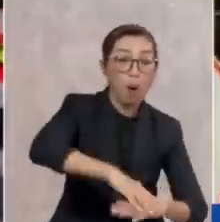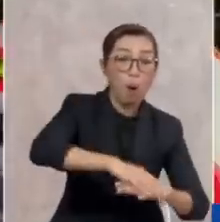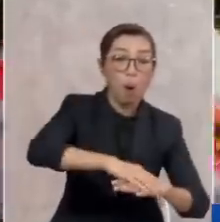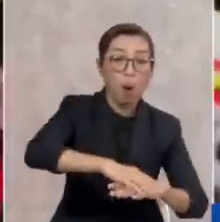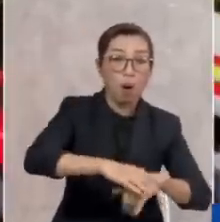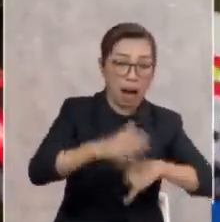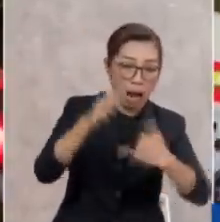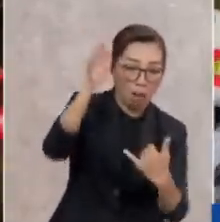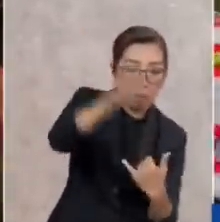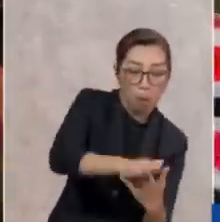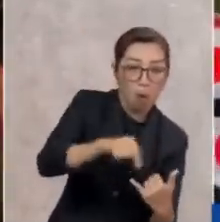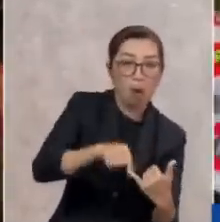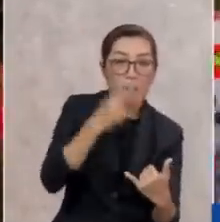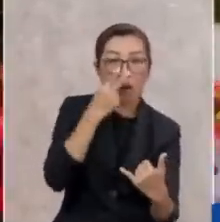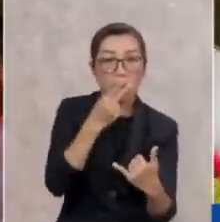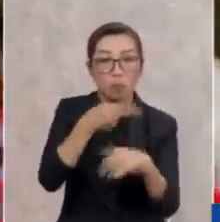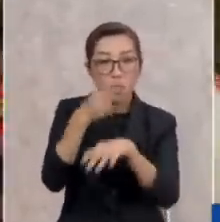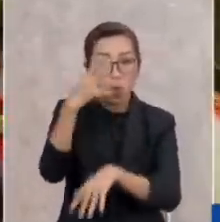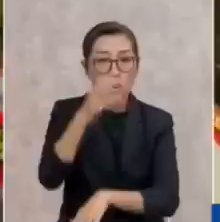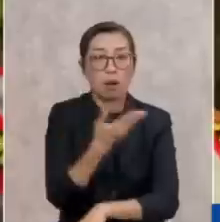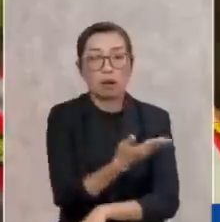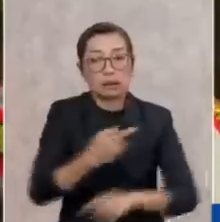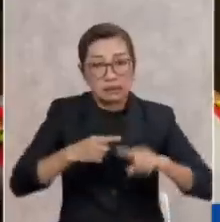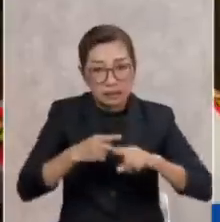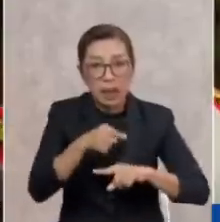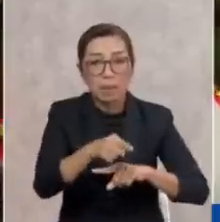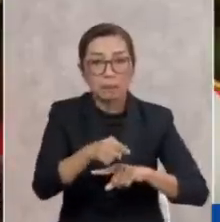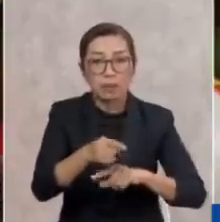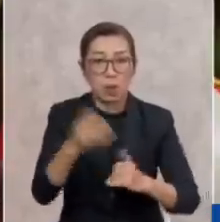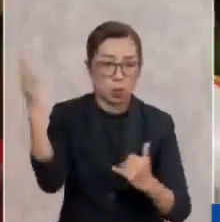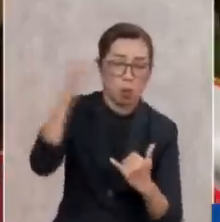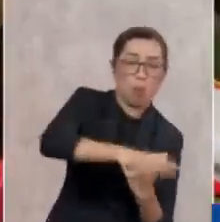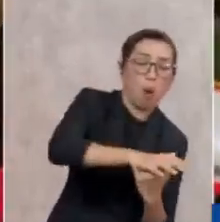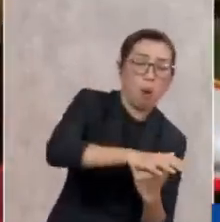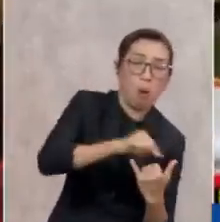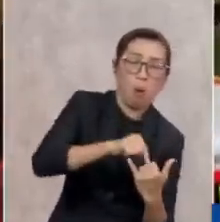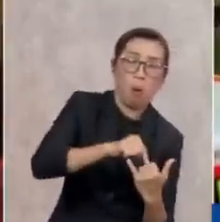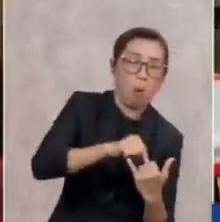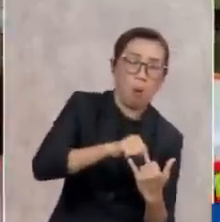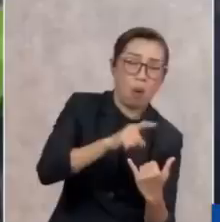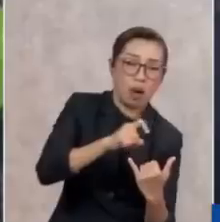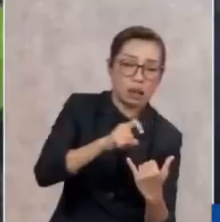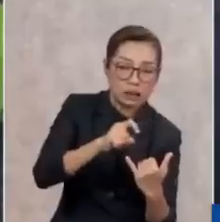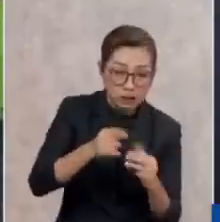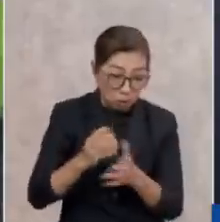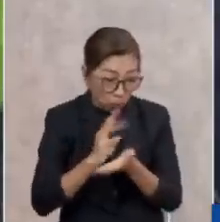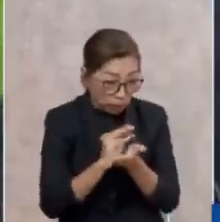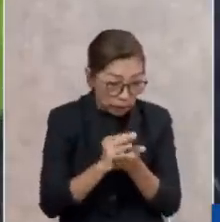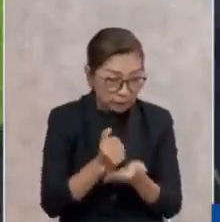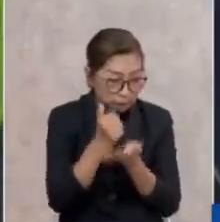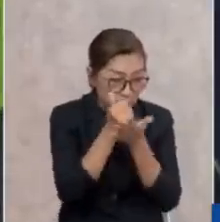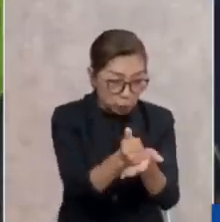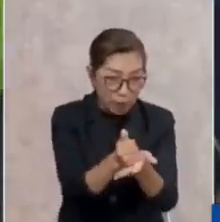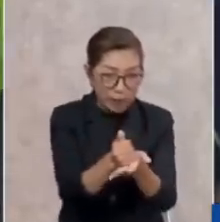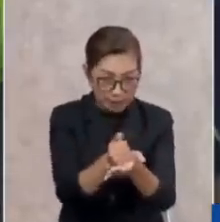ขาแบบนี้เลยโอ้โหได้รับบาดเจ็บนะคะคือติดอยู่แบบนี้ค่ะเจ้าหน้าที่ก็เลยต้องใช้เครื่องตัดทางช่วยเหลือผู้บาดเ